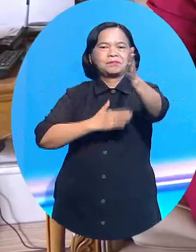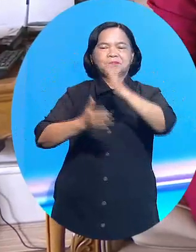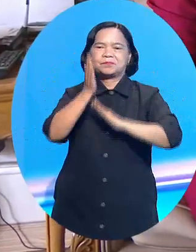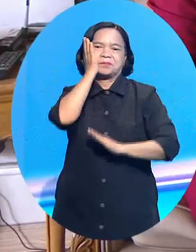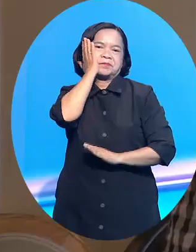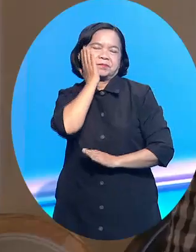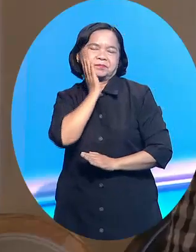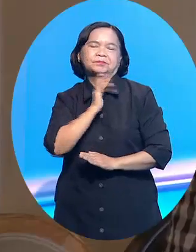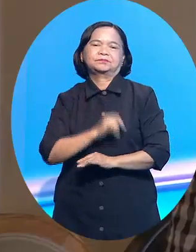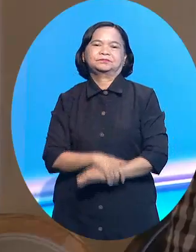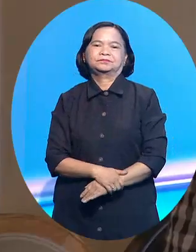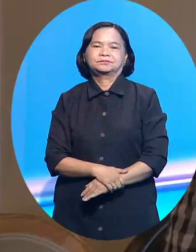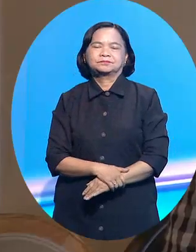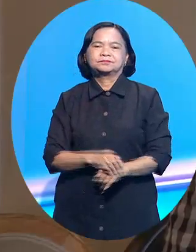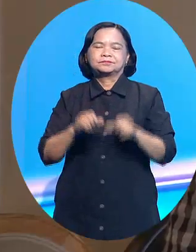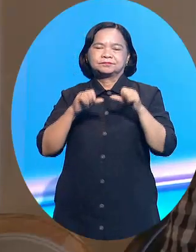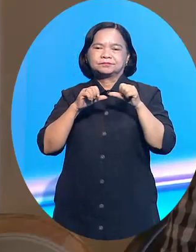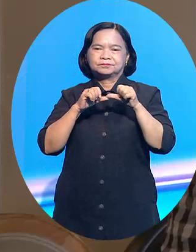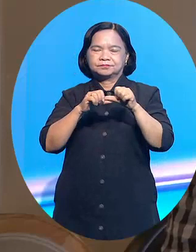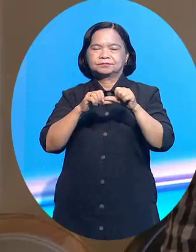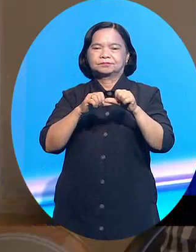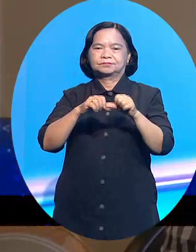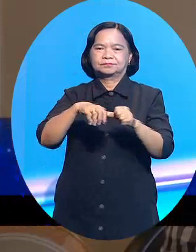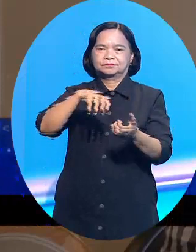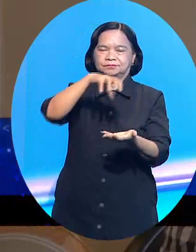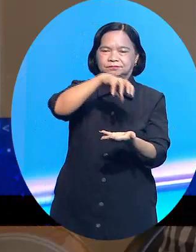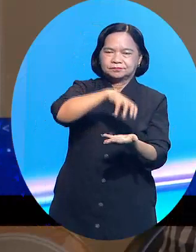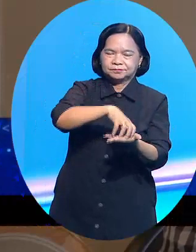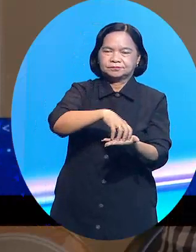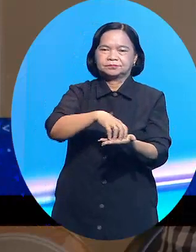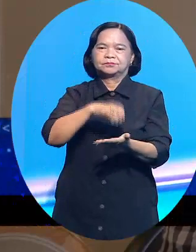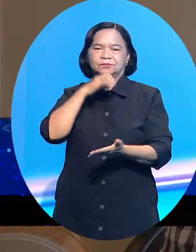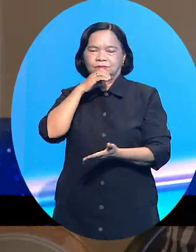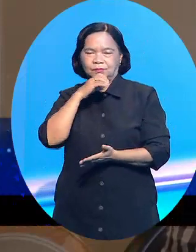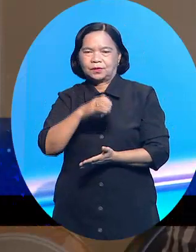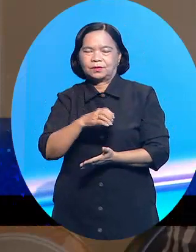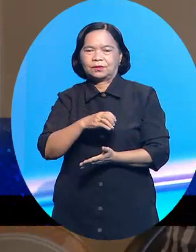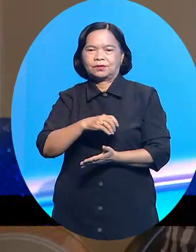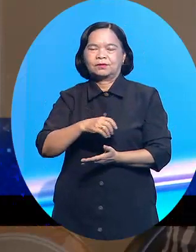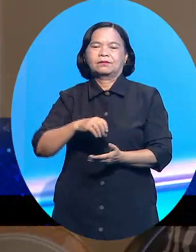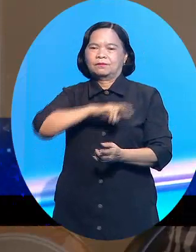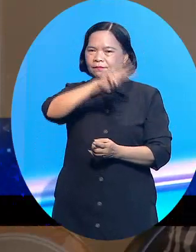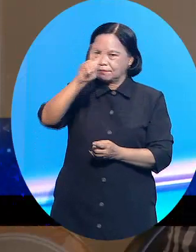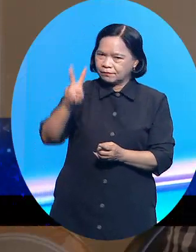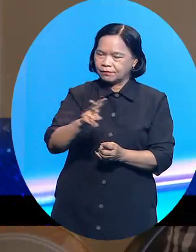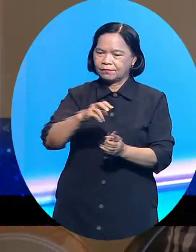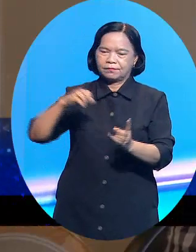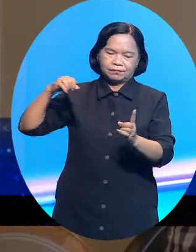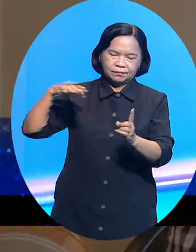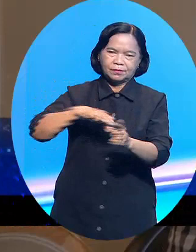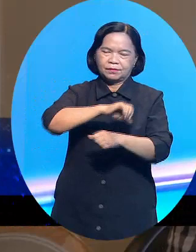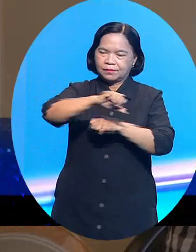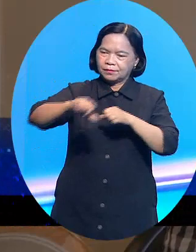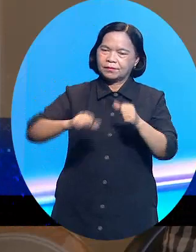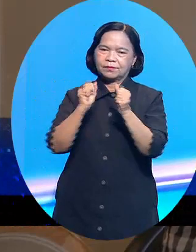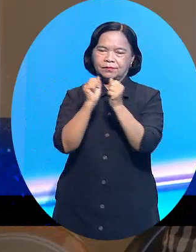văn minh. Tại địa phương thì chú vẫn rất là tích cực với tuổi cao như vậy, nhưng mà chú vẫn tham gia hoạt động cùng với lại